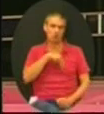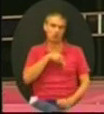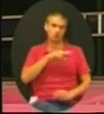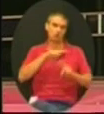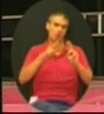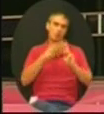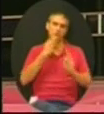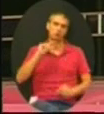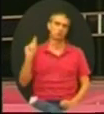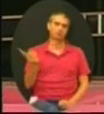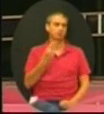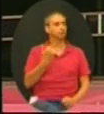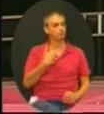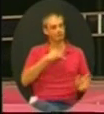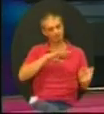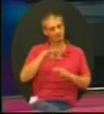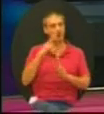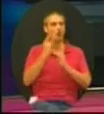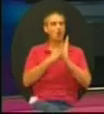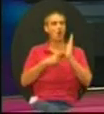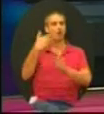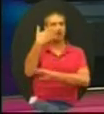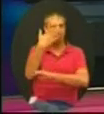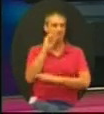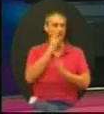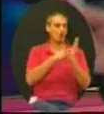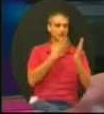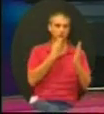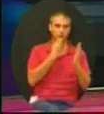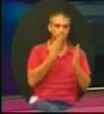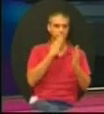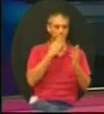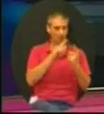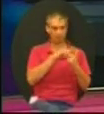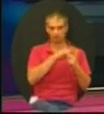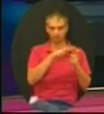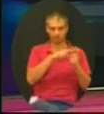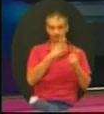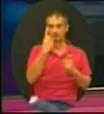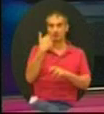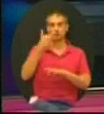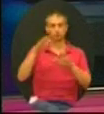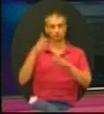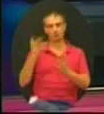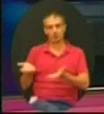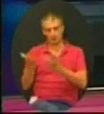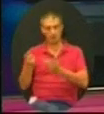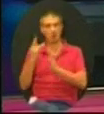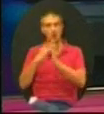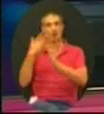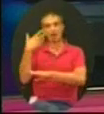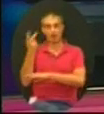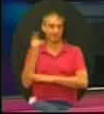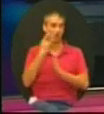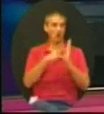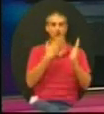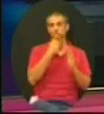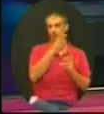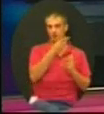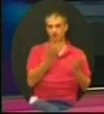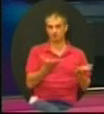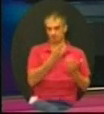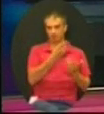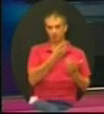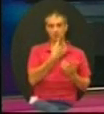העולם היהודי כולו. טוב, אני רוצה שנדבר על חוק הלאום ועל חוק ירושלים. שני חוקים, אחד שראש הממשלה אומר שהוא דוחף, חוק הלאום, וחוק ירושלים זה חוק שלכם,